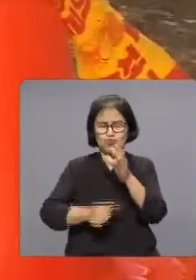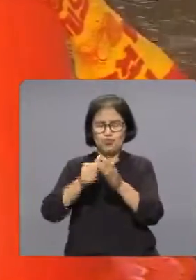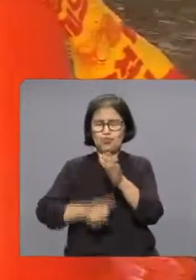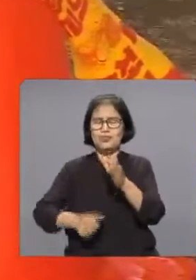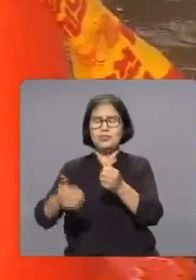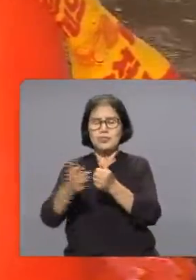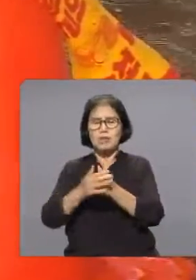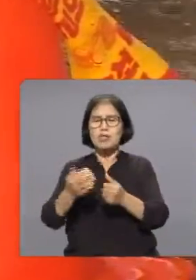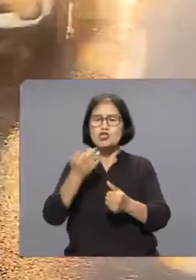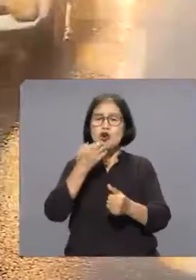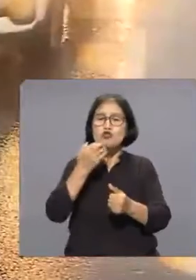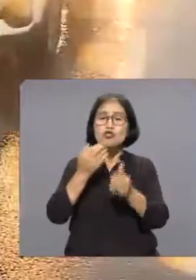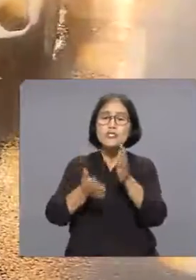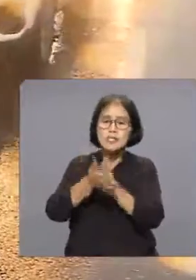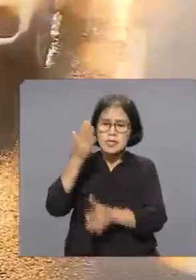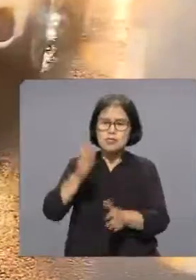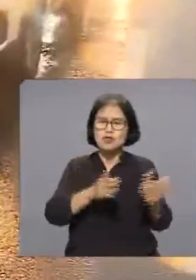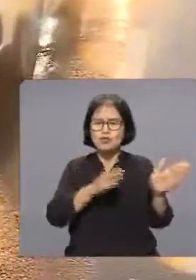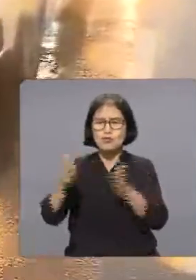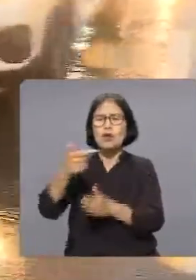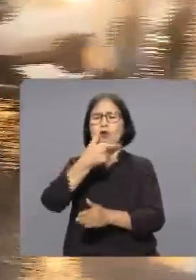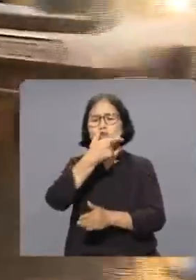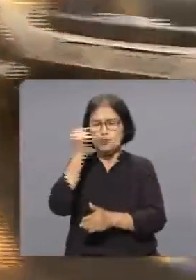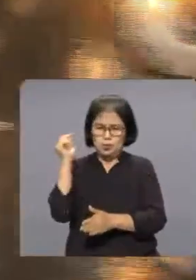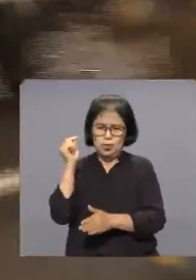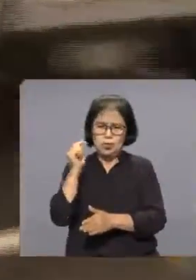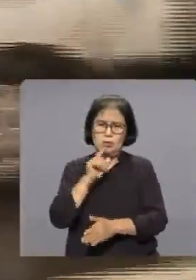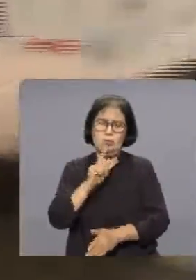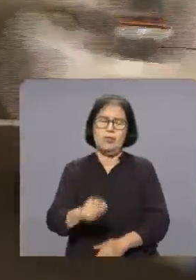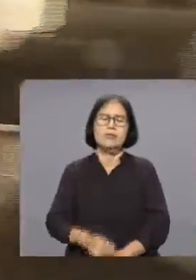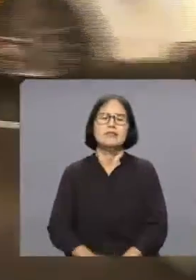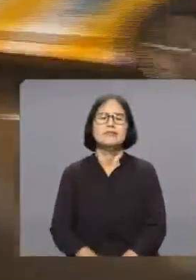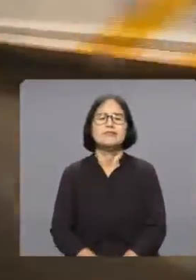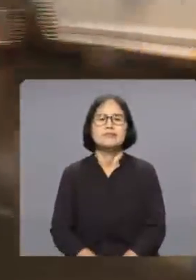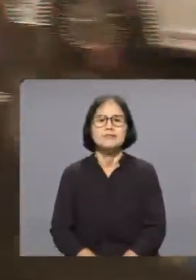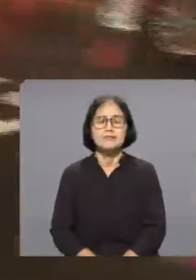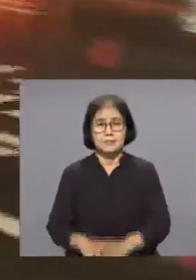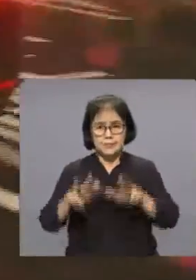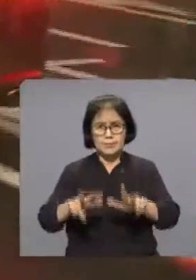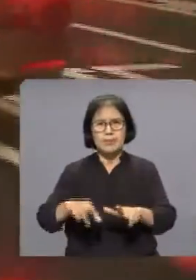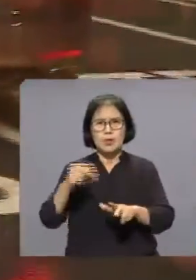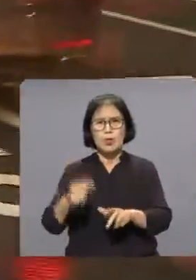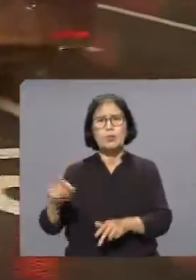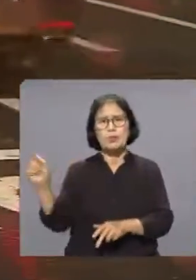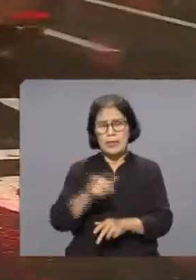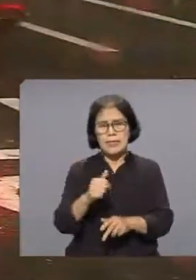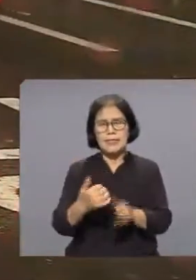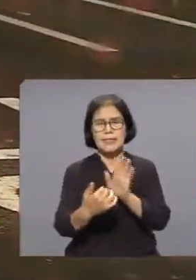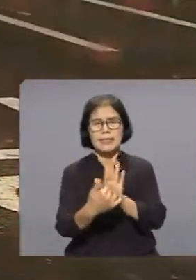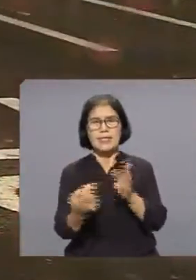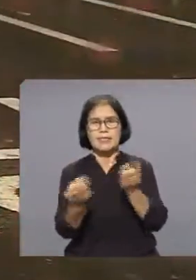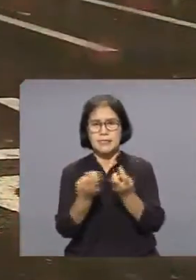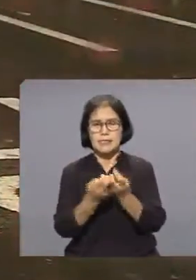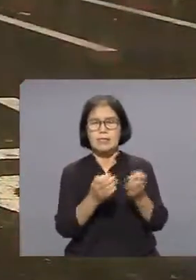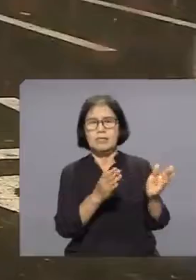만큼 서울시 차원에서 준비가 미흡했다는 지적도 제기되고 있는데요. 지금이라도 빠른 대책